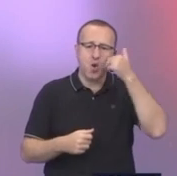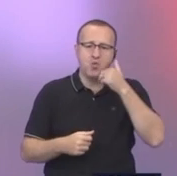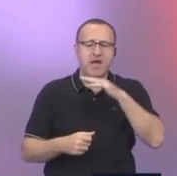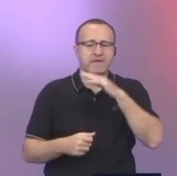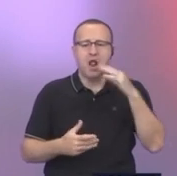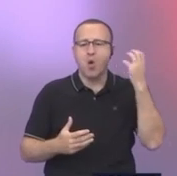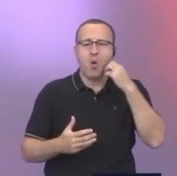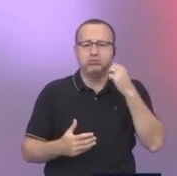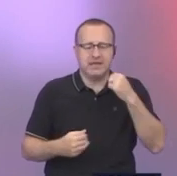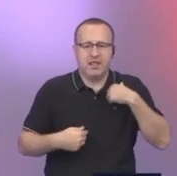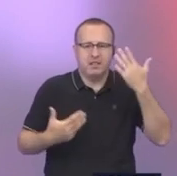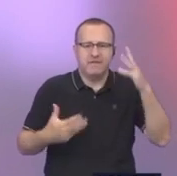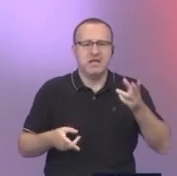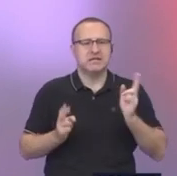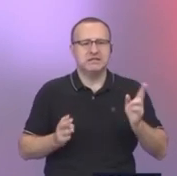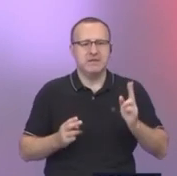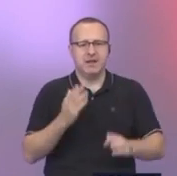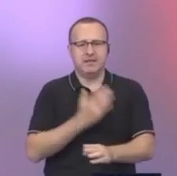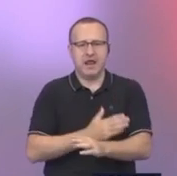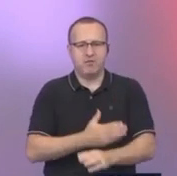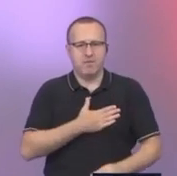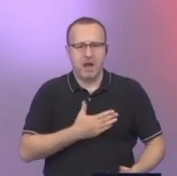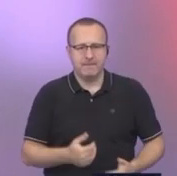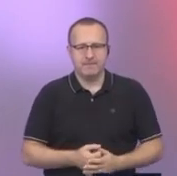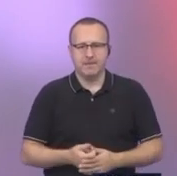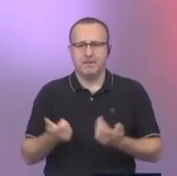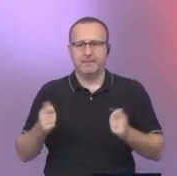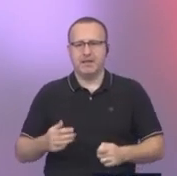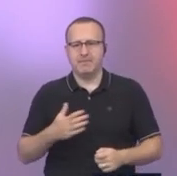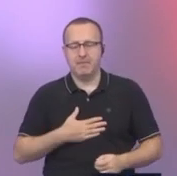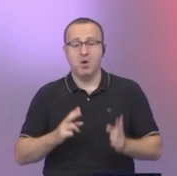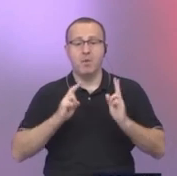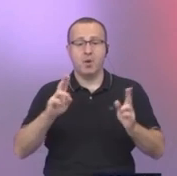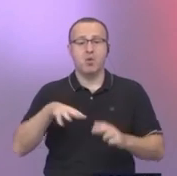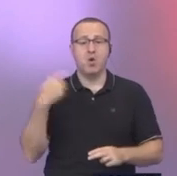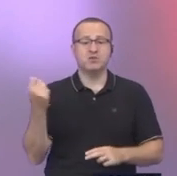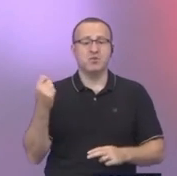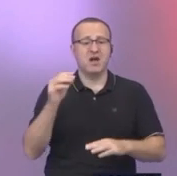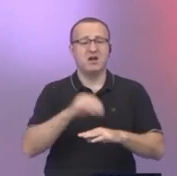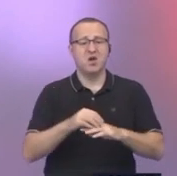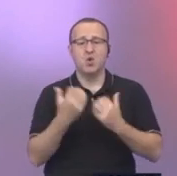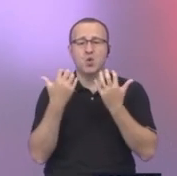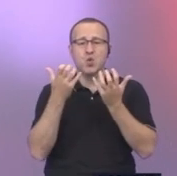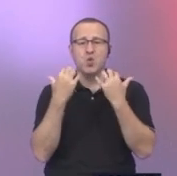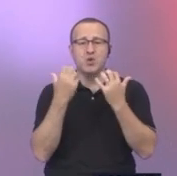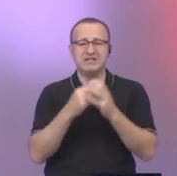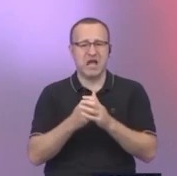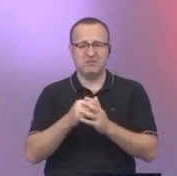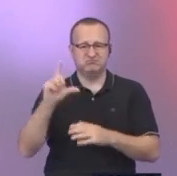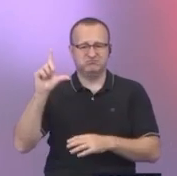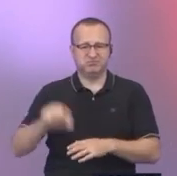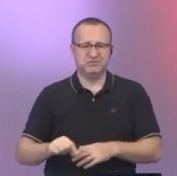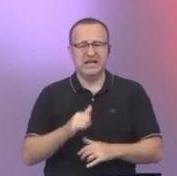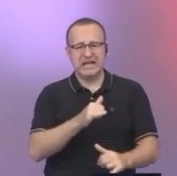ešte do zimy zoženú drevo, aby mali čím kúriť. Poľnohospodári avizujú, že pravdepodobne nedozrie kukurica, nebudeme mať krmoviny